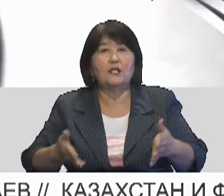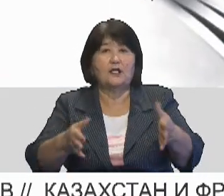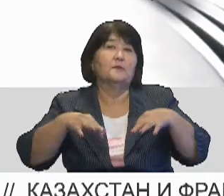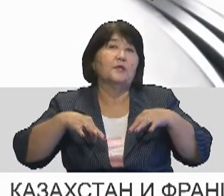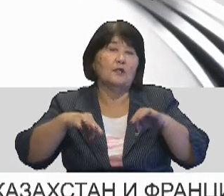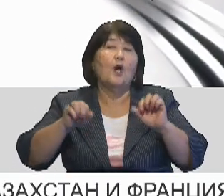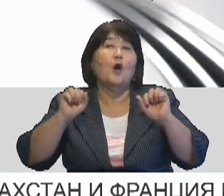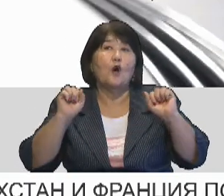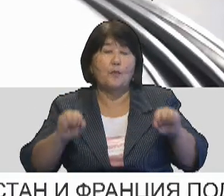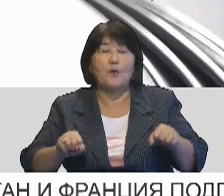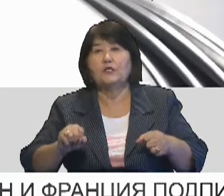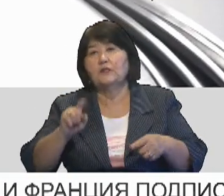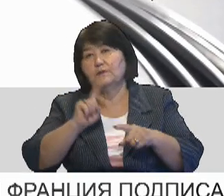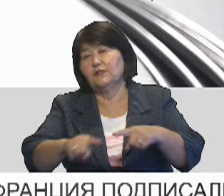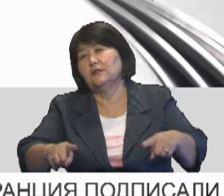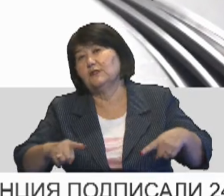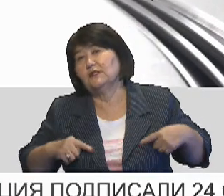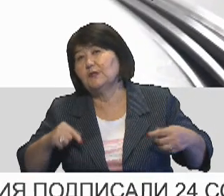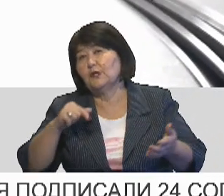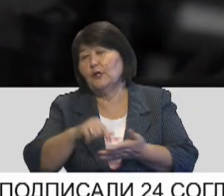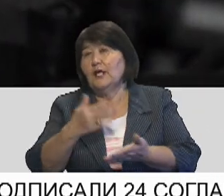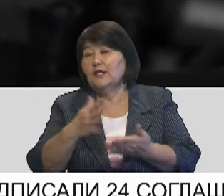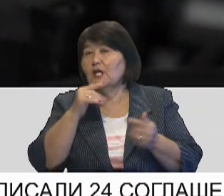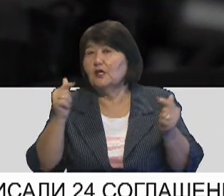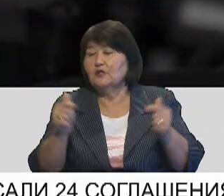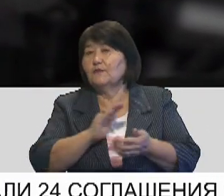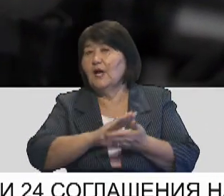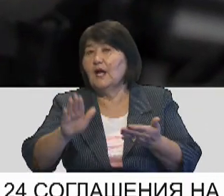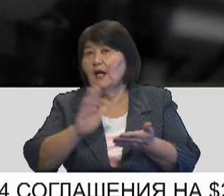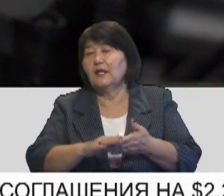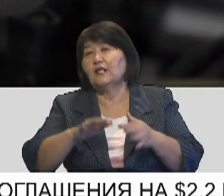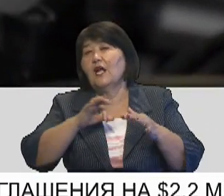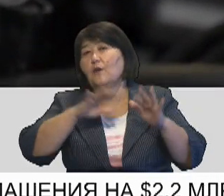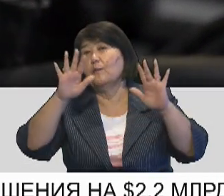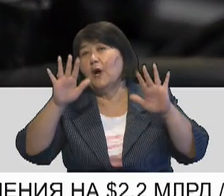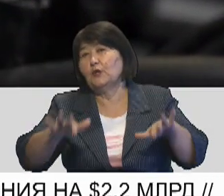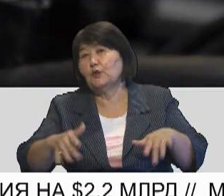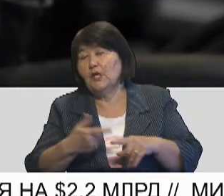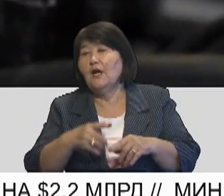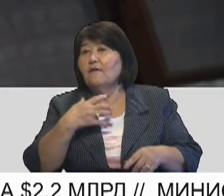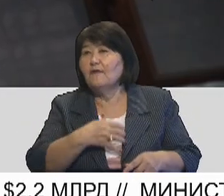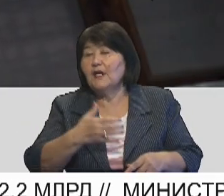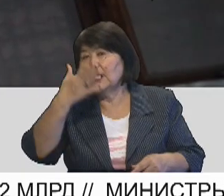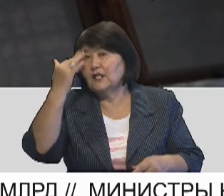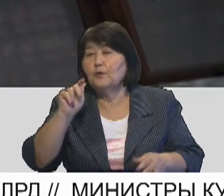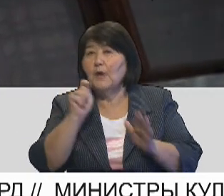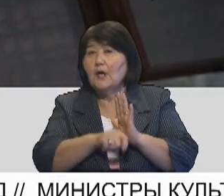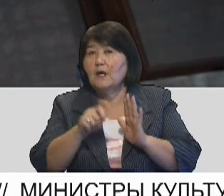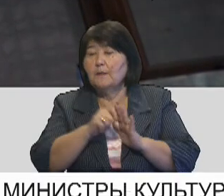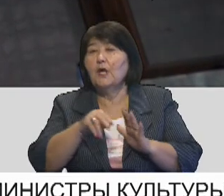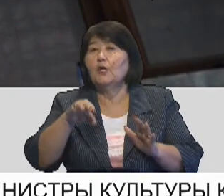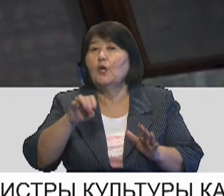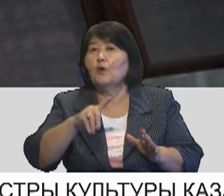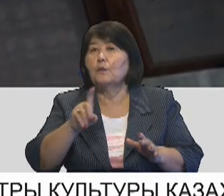движении. Можно без проблем добраться до нужной точки, если своевременно очищать падающий снег. Кроме того, важно не забывать проверять тормозную